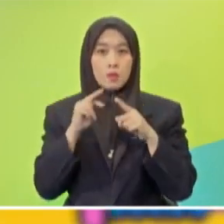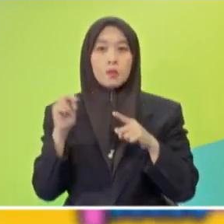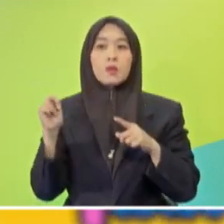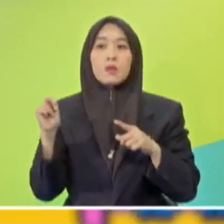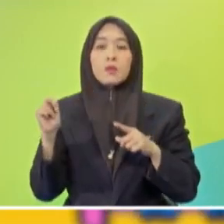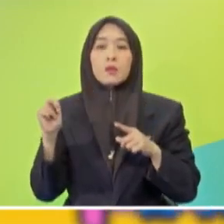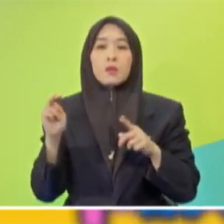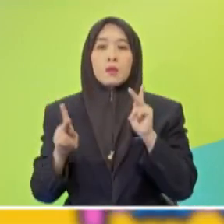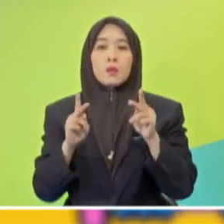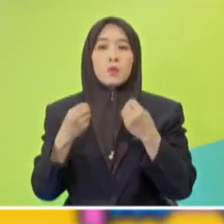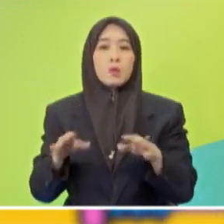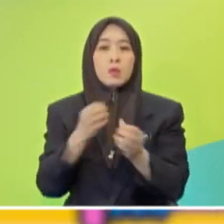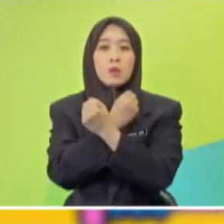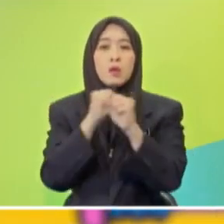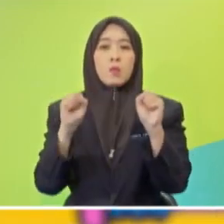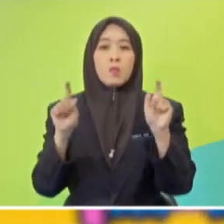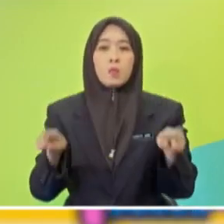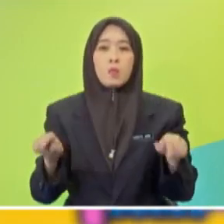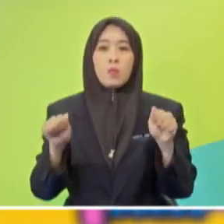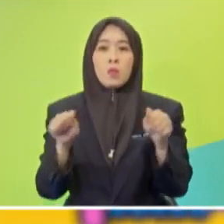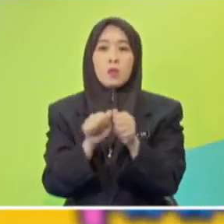kalau udah sedih boleh kungsikan